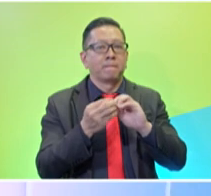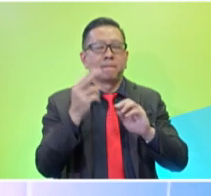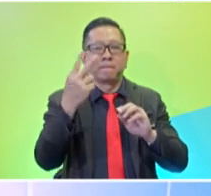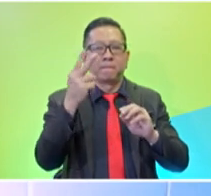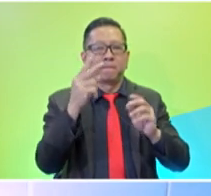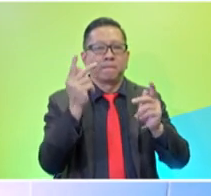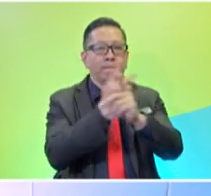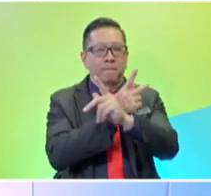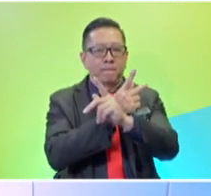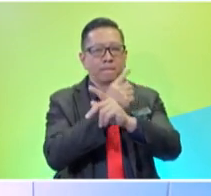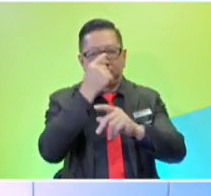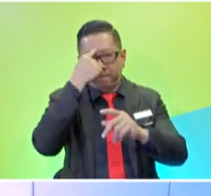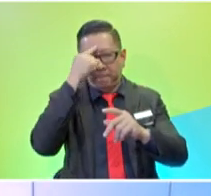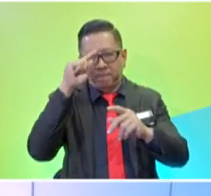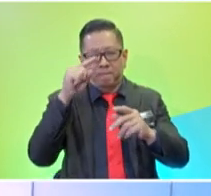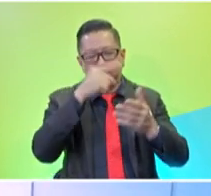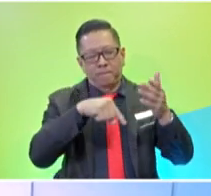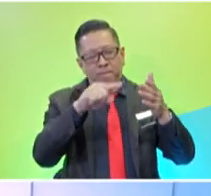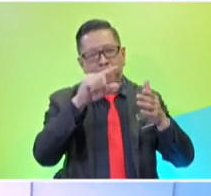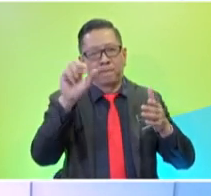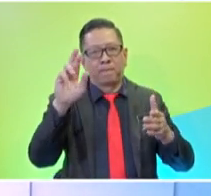kali bagi putaran